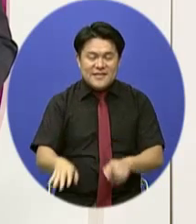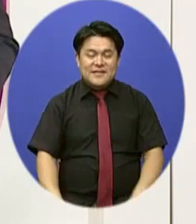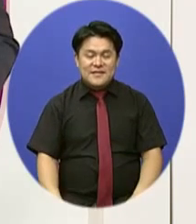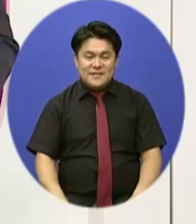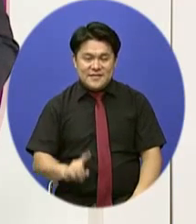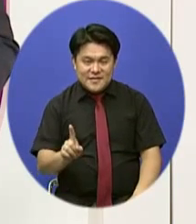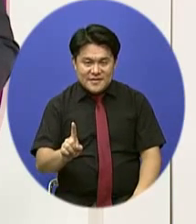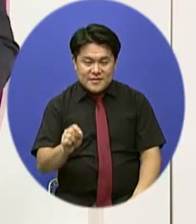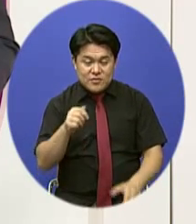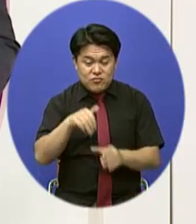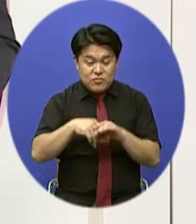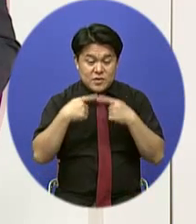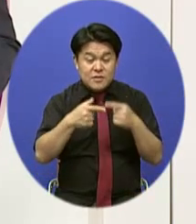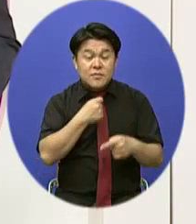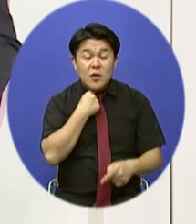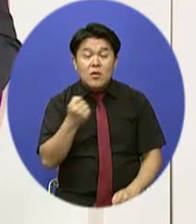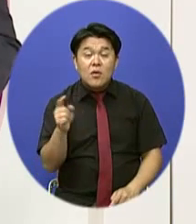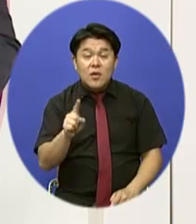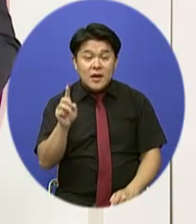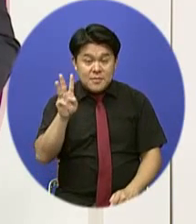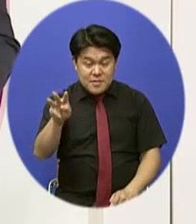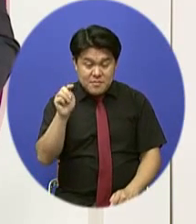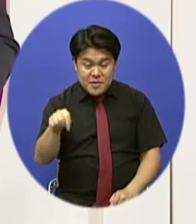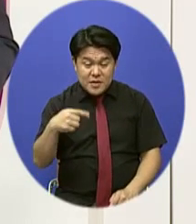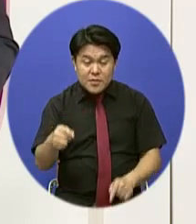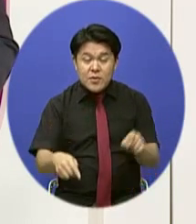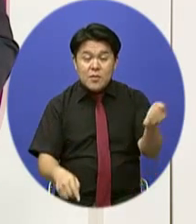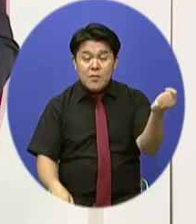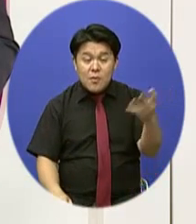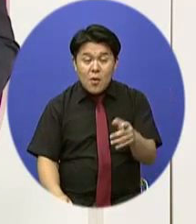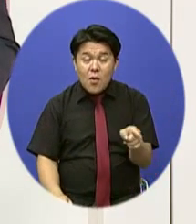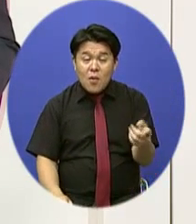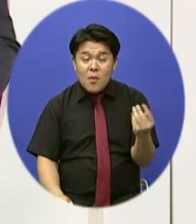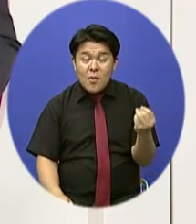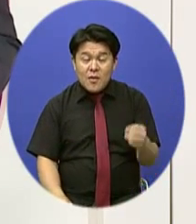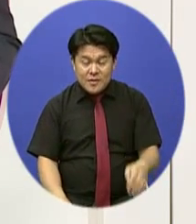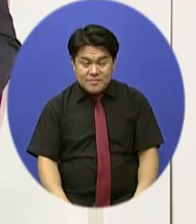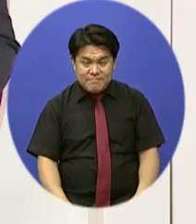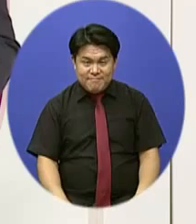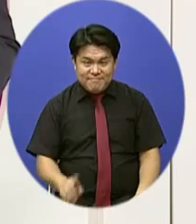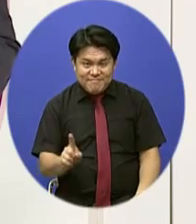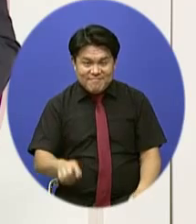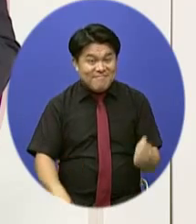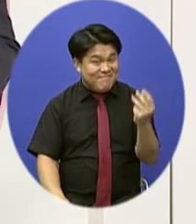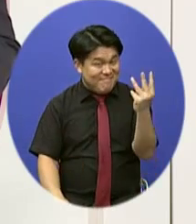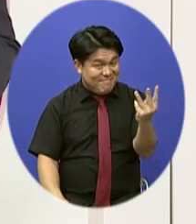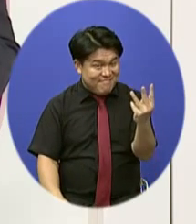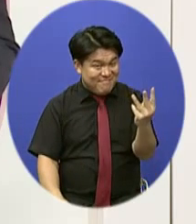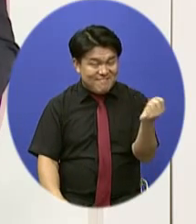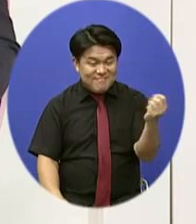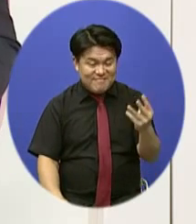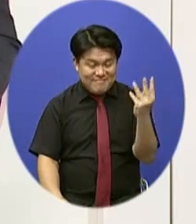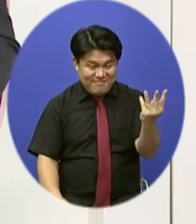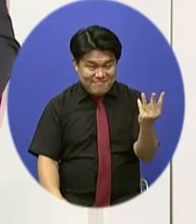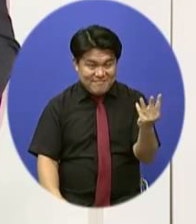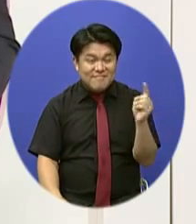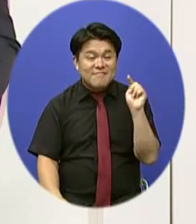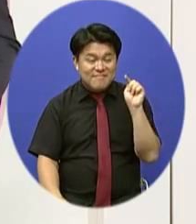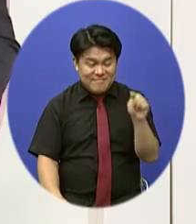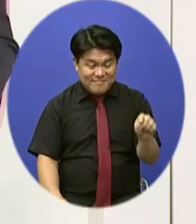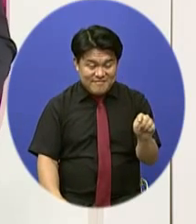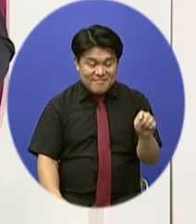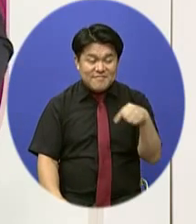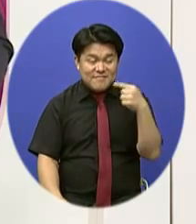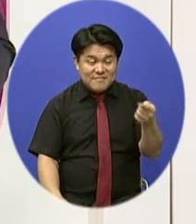ARS-060-608-1004번입니다. 네. 심사투표 번호가 3번. 그렇죠. 3번에 들어오셔서 네. 세 번째 참여자이기 때문에